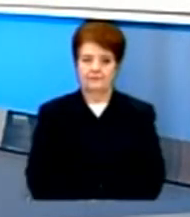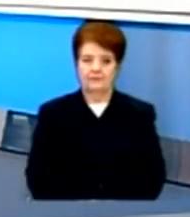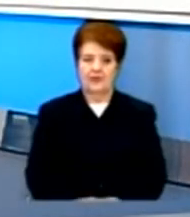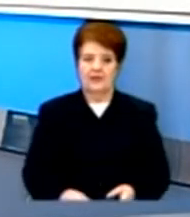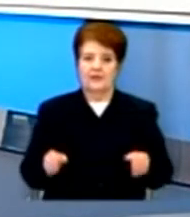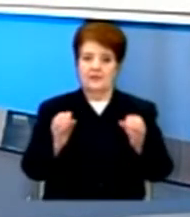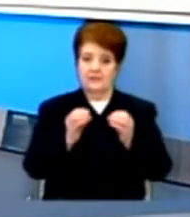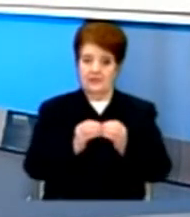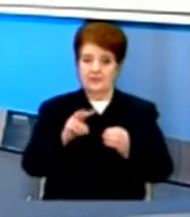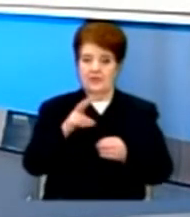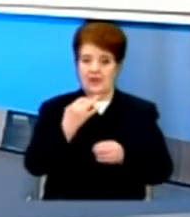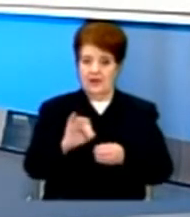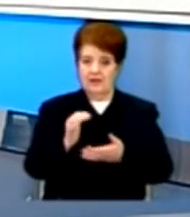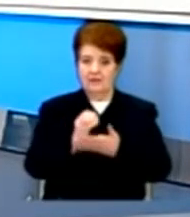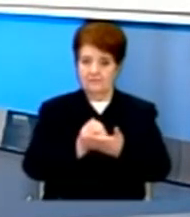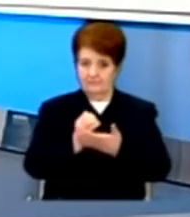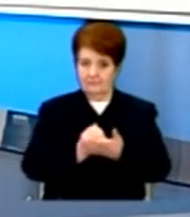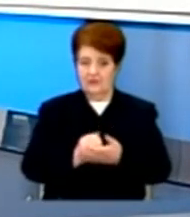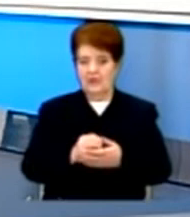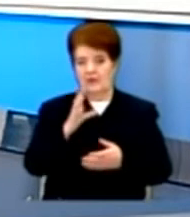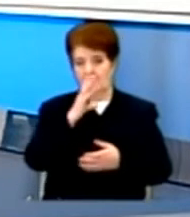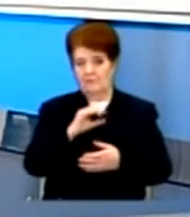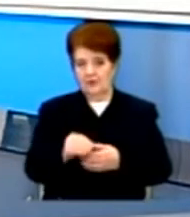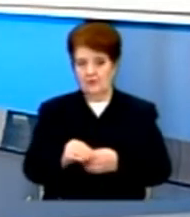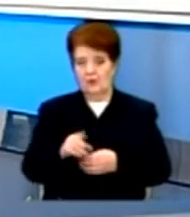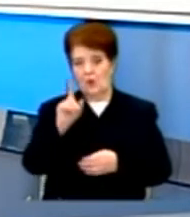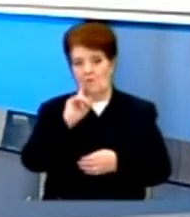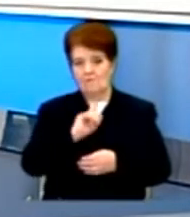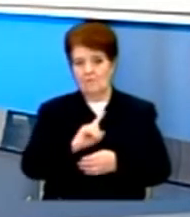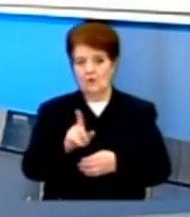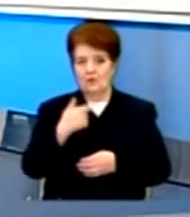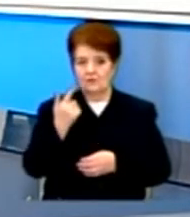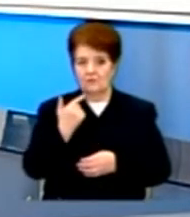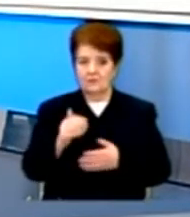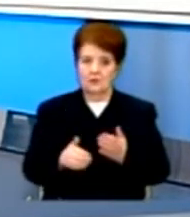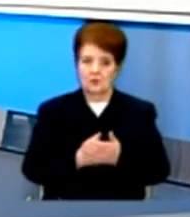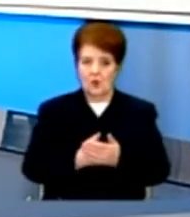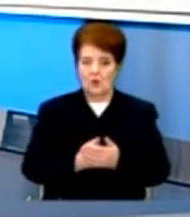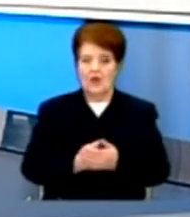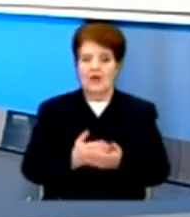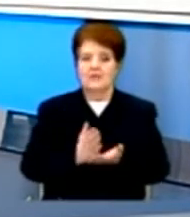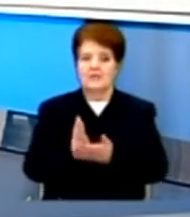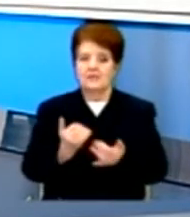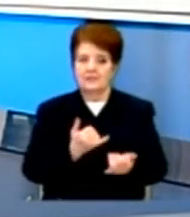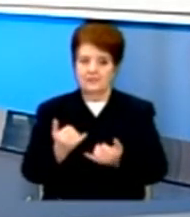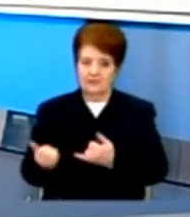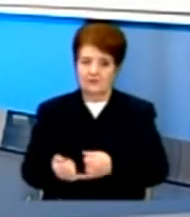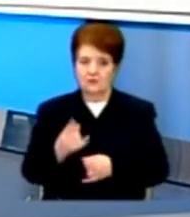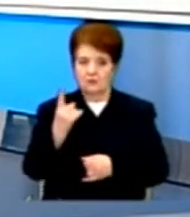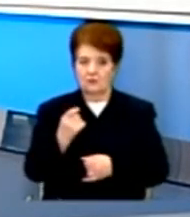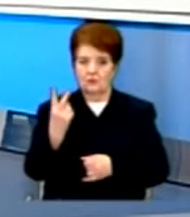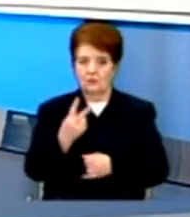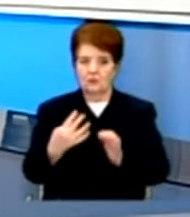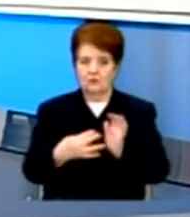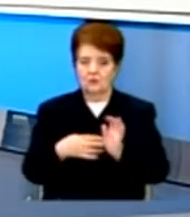Cu 10 lei vă puteți rezerva un loc în microbuz și călători în confort. Este vorba de un nou serviciu de care puteți beneficia pe ruta